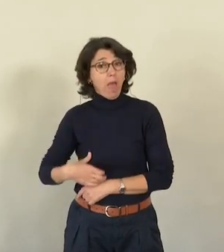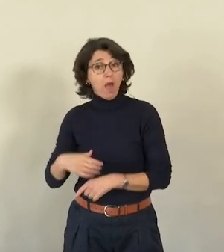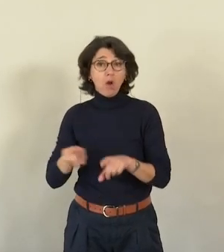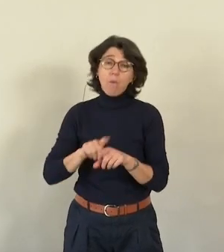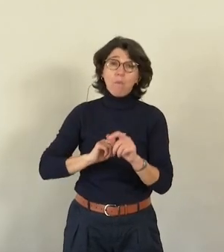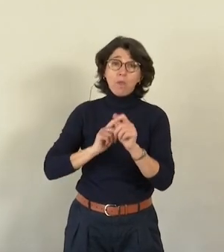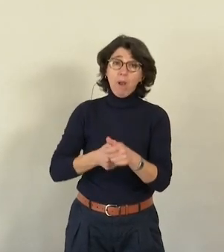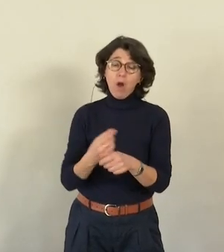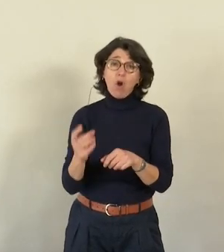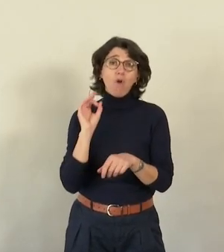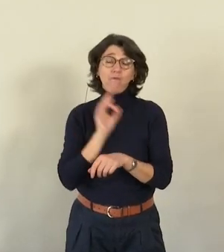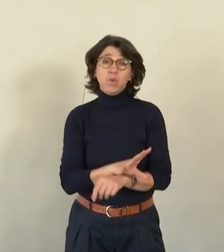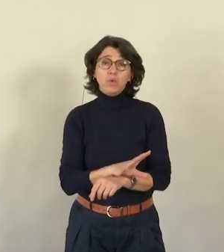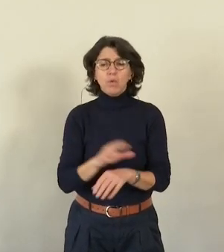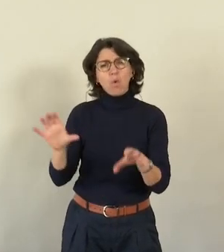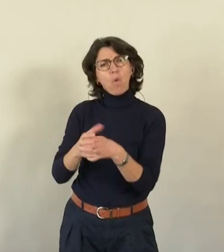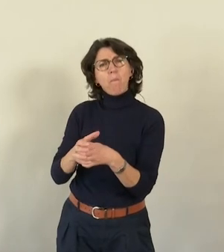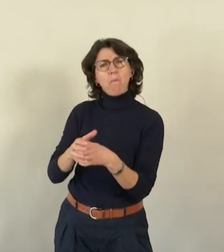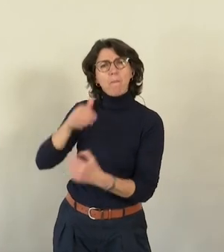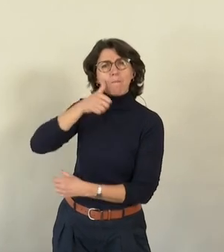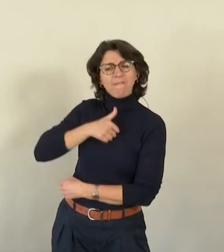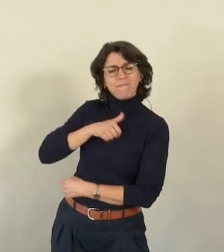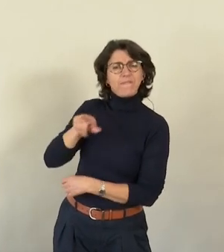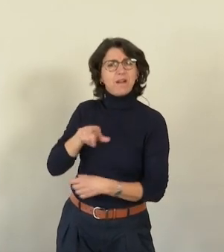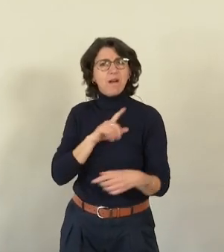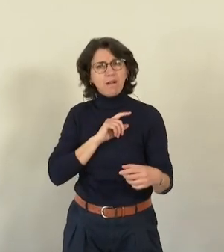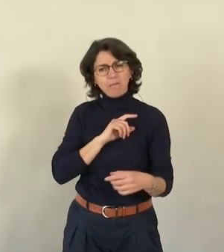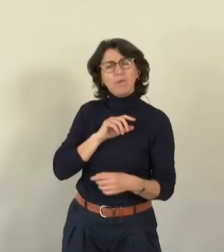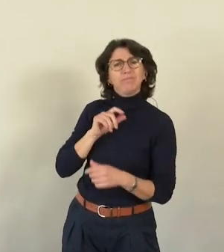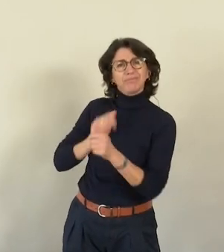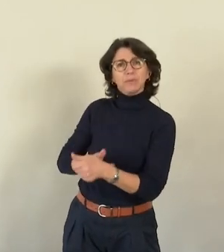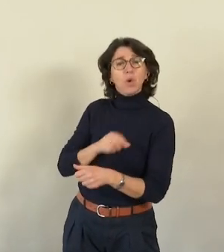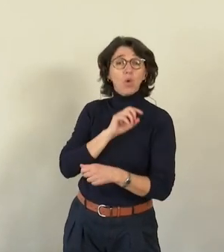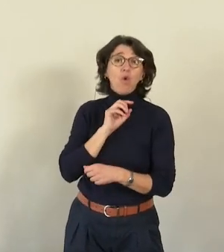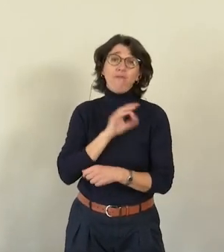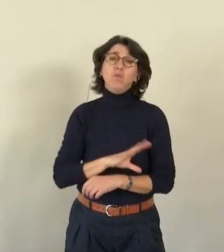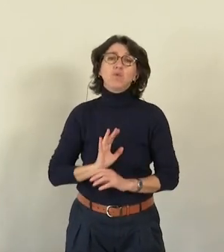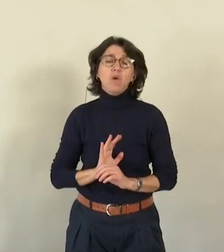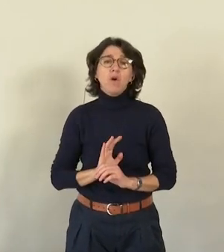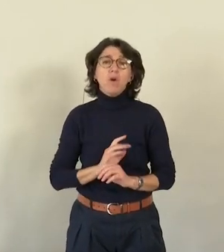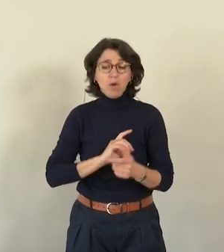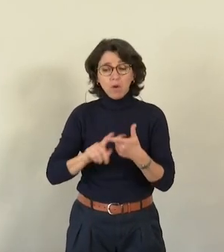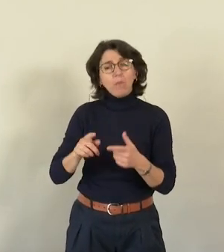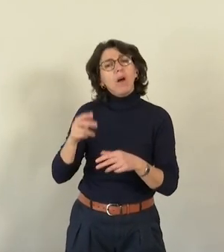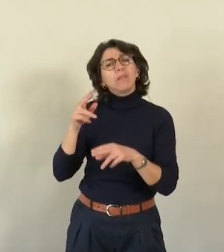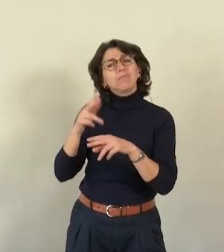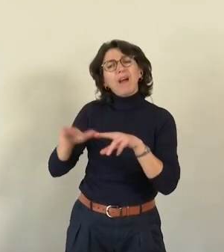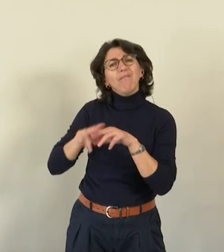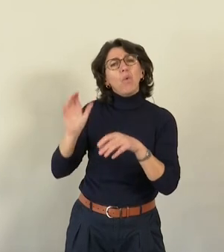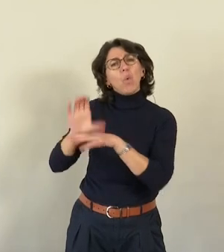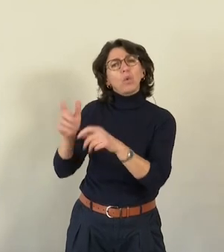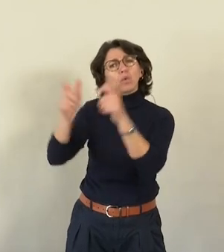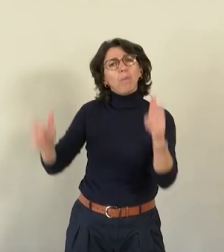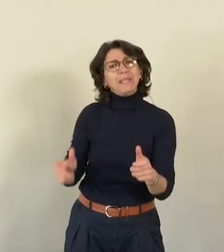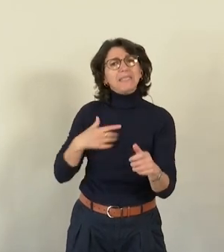contre les mafias qui empêchent les travaux des entreprises qui avaient refusé de déposer plainte